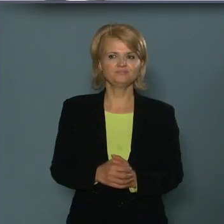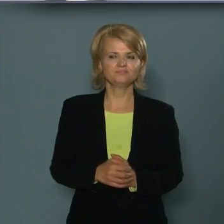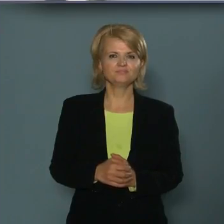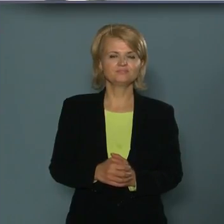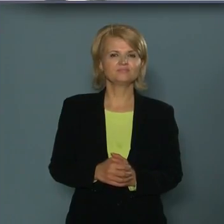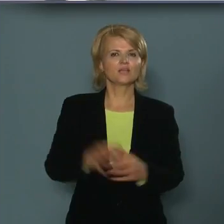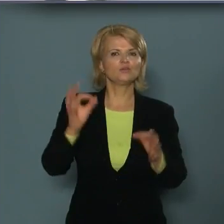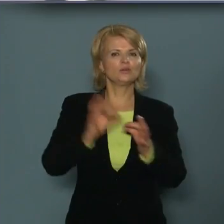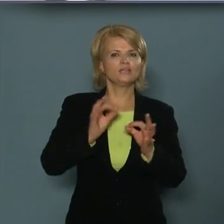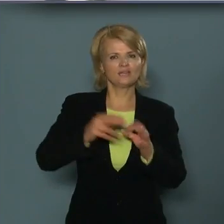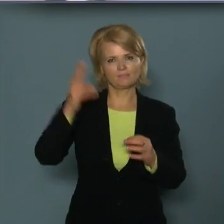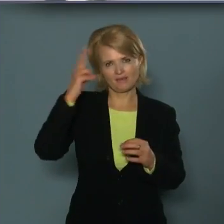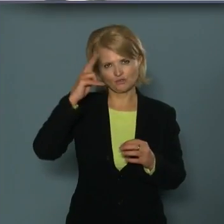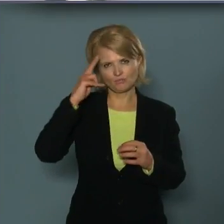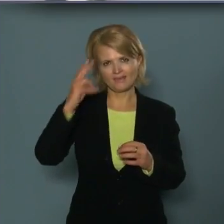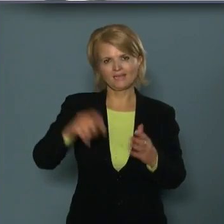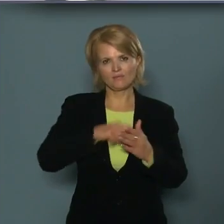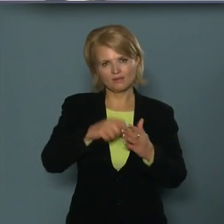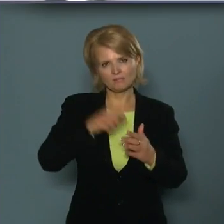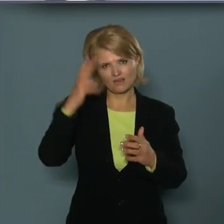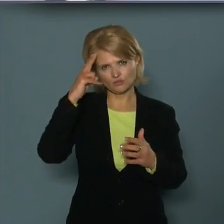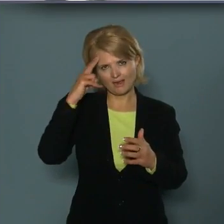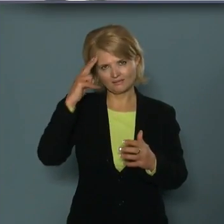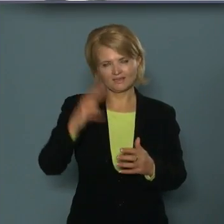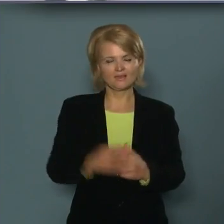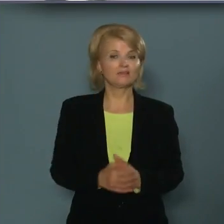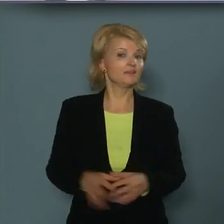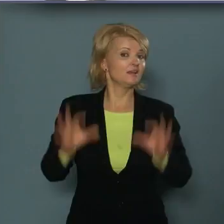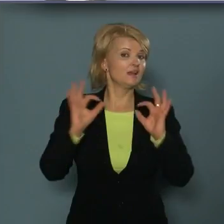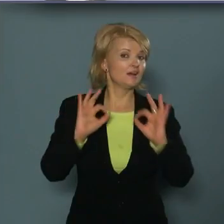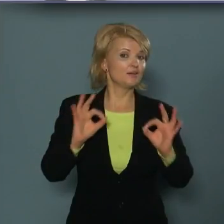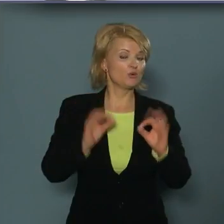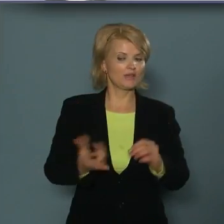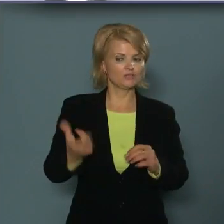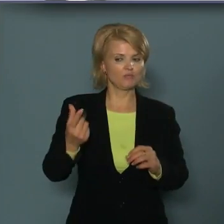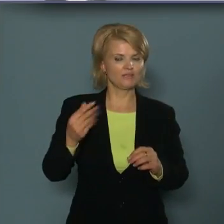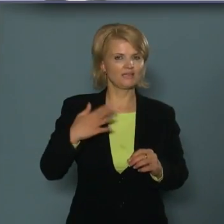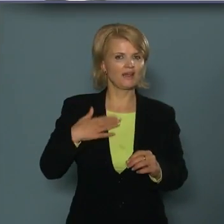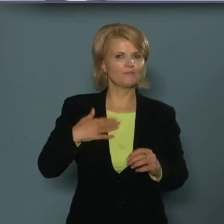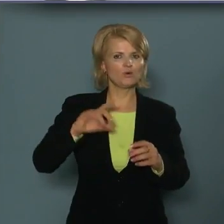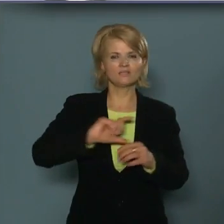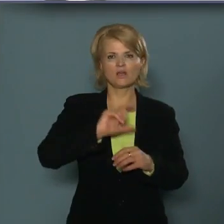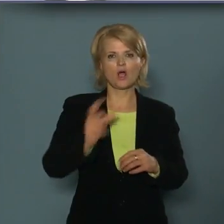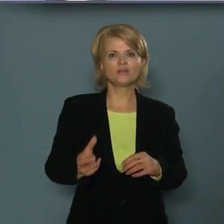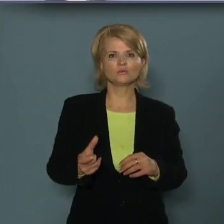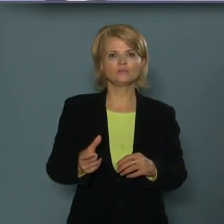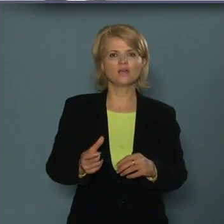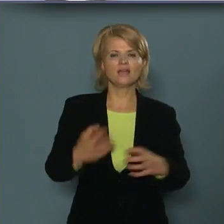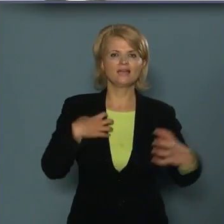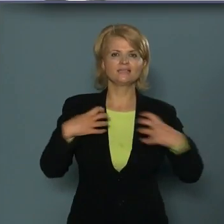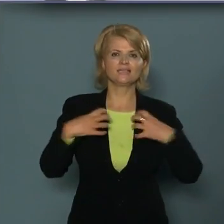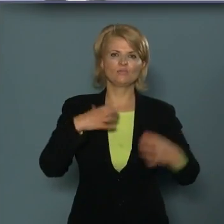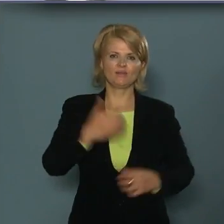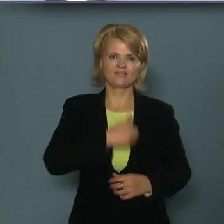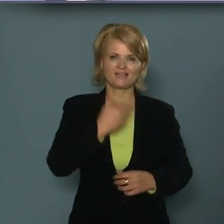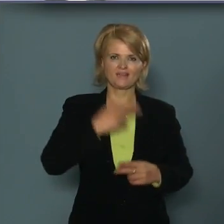közelebb kerültek a történethez is, meg a filmhez is. És egy hallatlanul jó kis partnerem volt, aki azóta elvégezte a